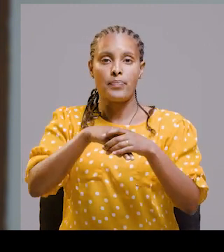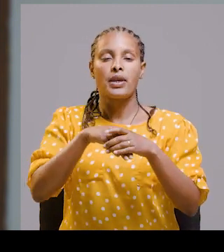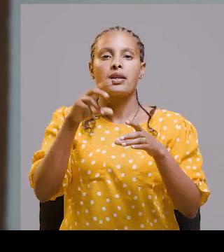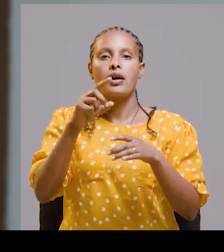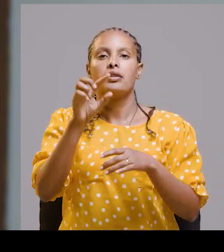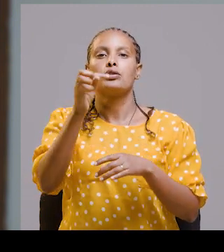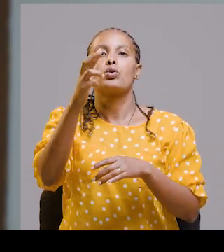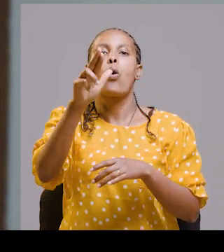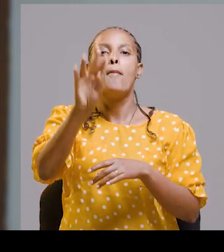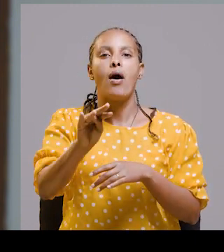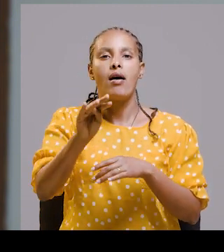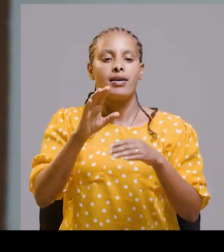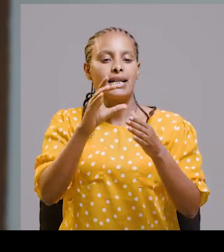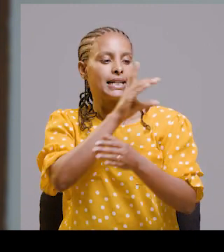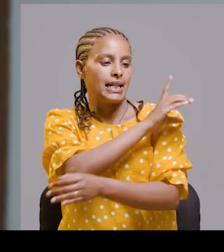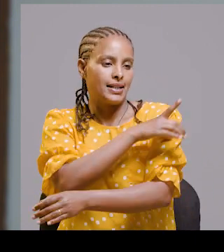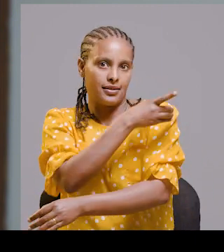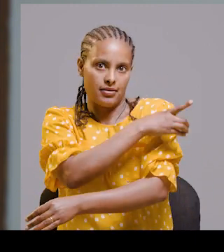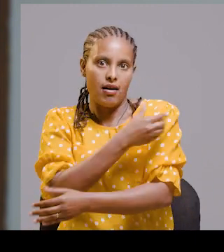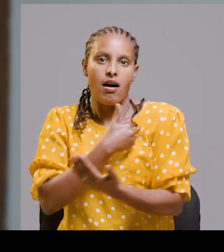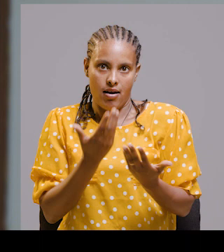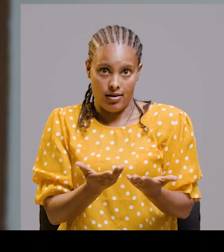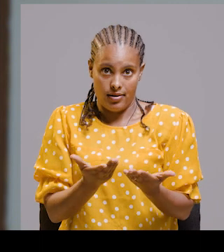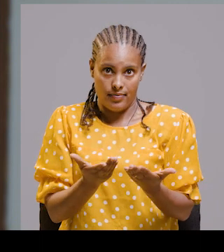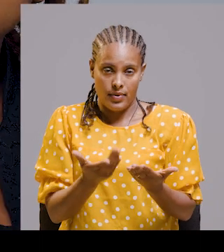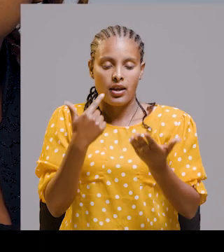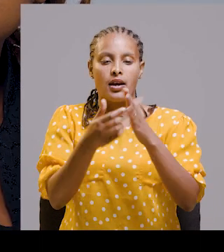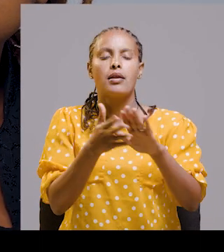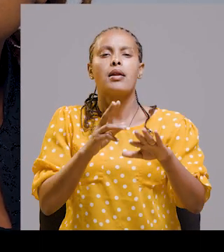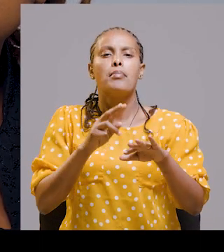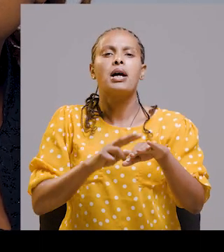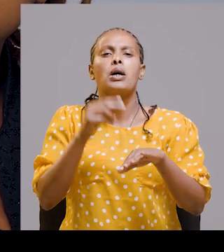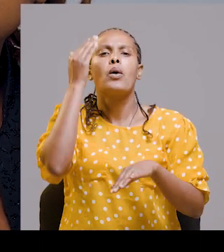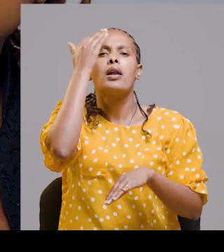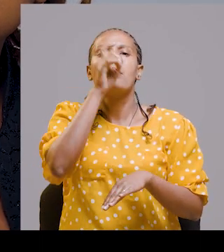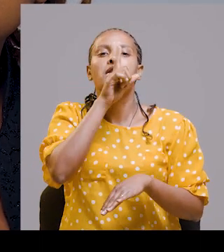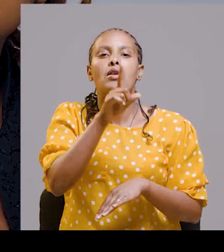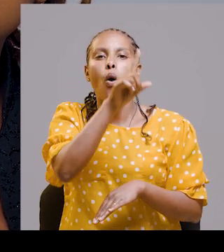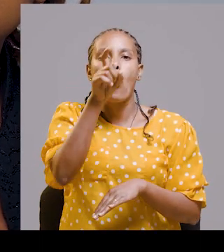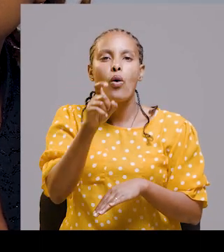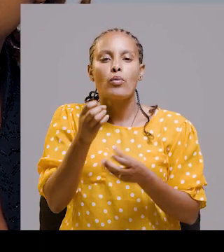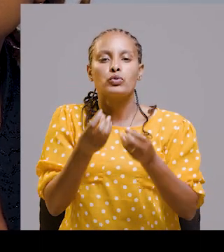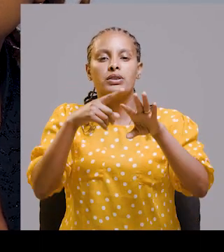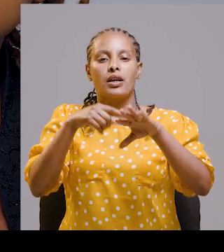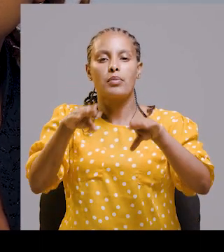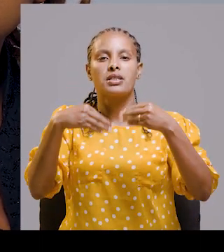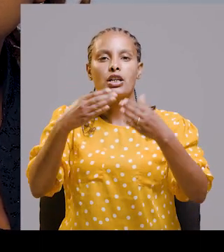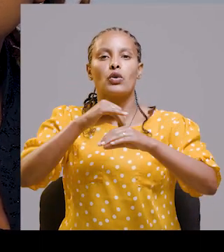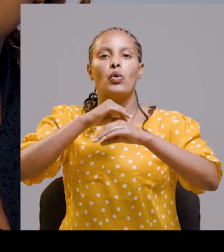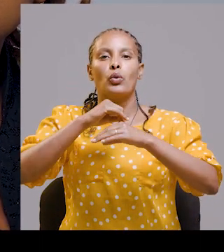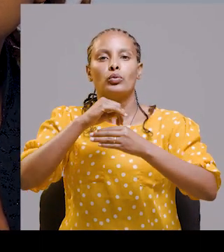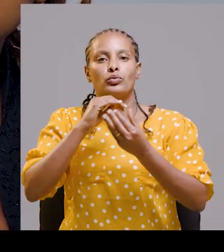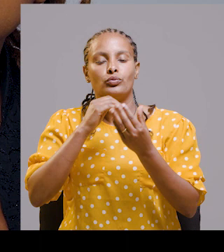ስፔሻላይዝድ ሆስፒታል ውስጥ የትሮማ ክሊኒክ አለ ይሄን ማነሳው ለምንድነው ብዙ